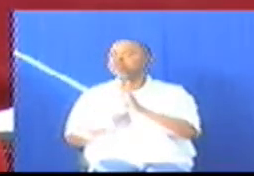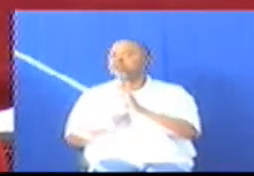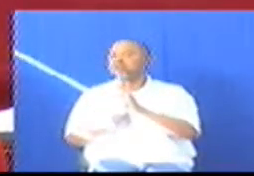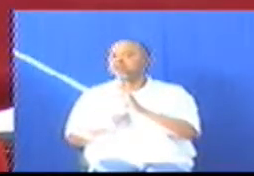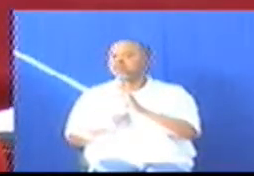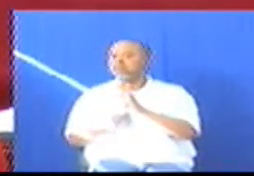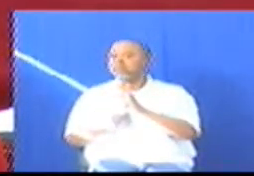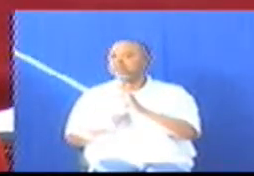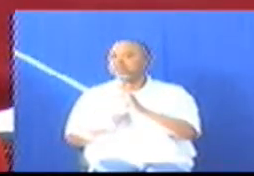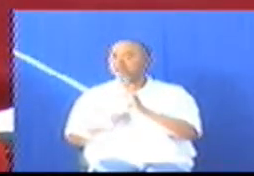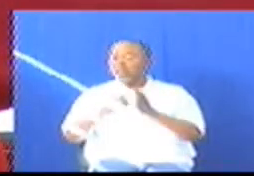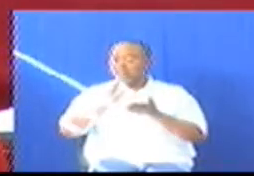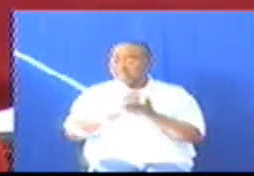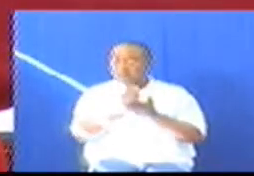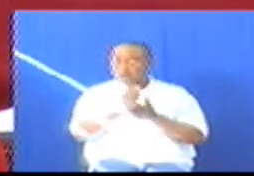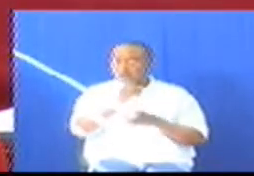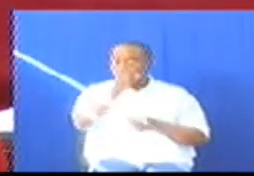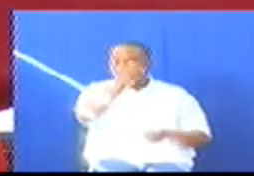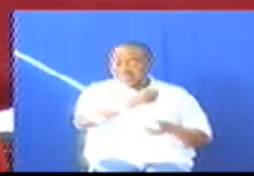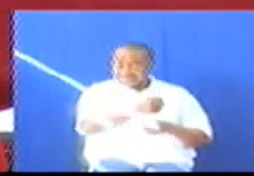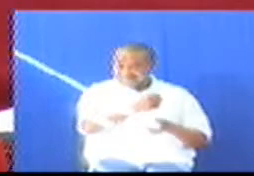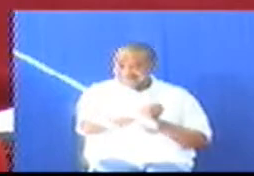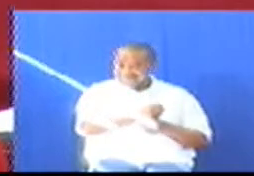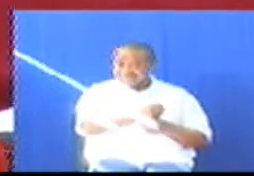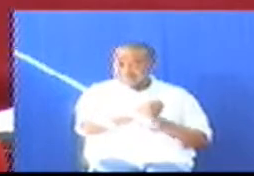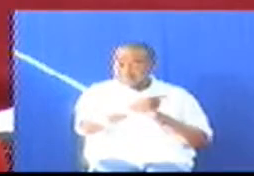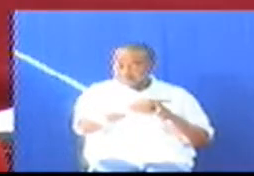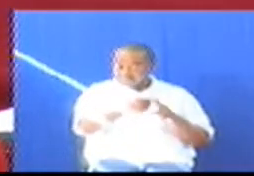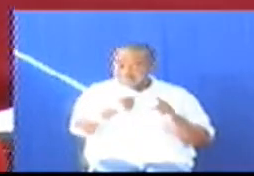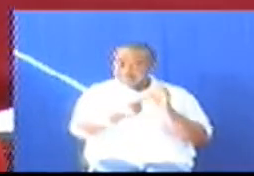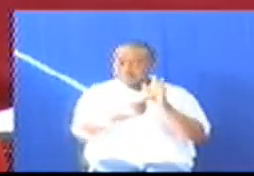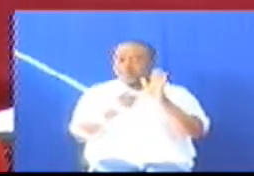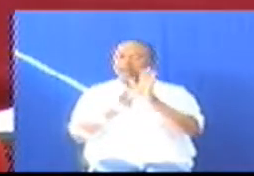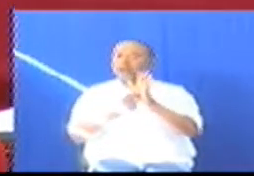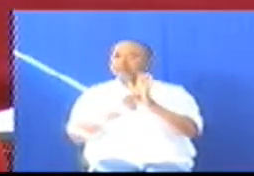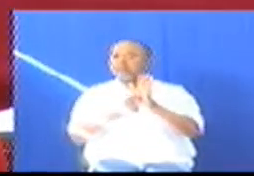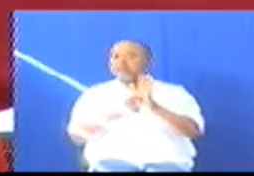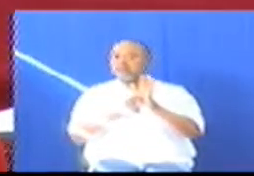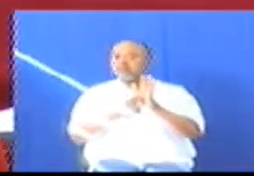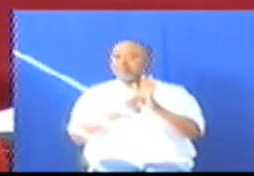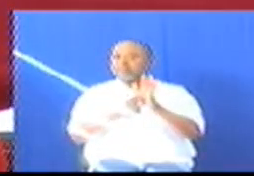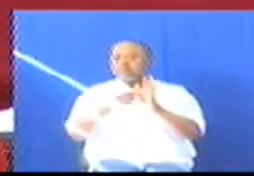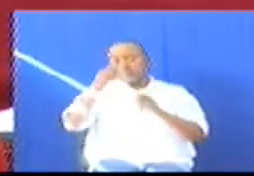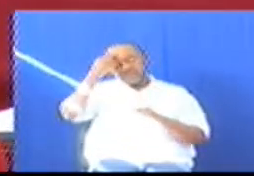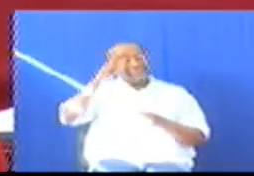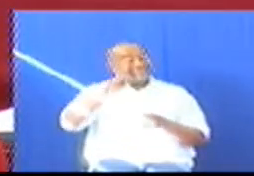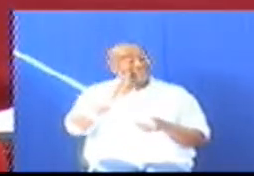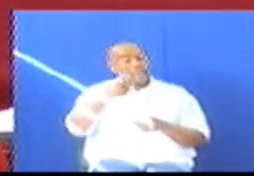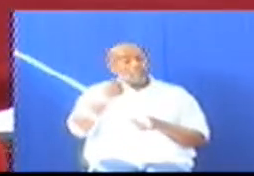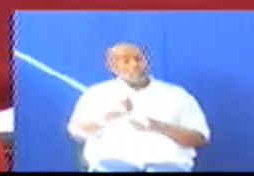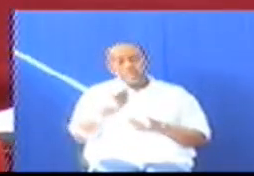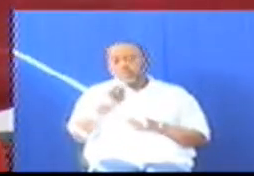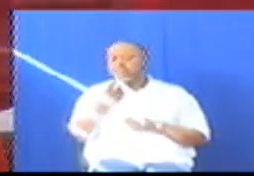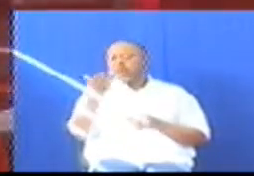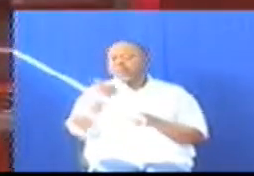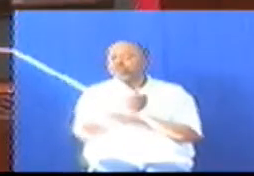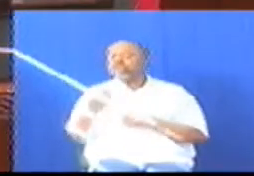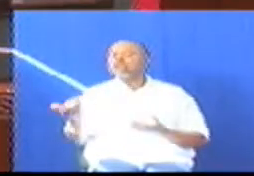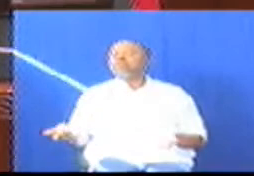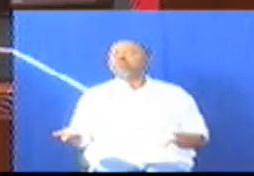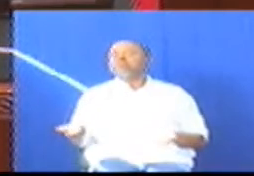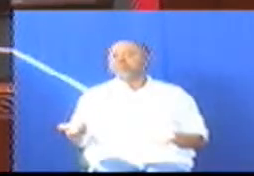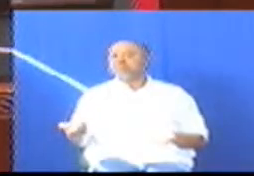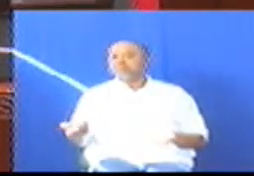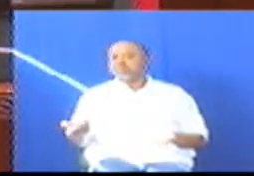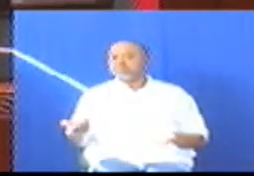bilioni 11,148 gawa kwa watumishi 168. Kila moja katoka na mabilioni mangapi? Na mpaka